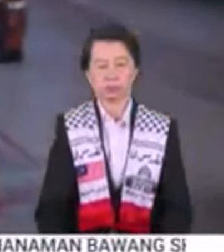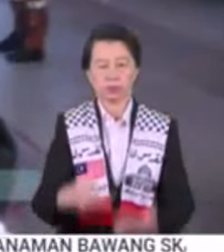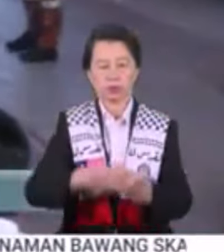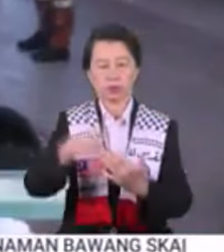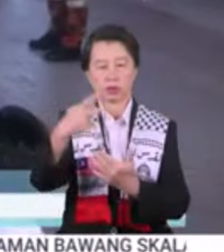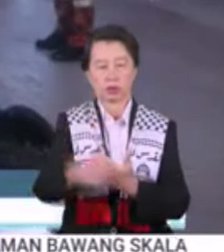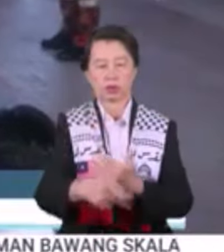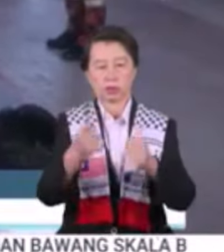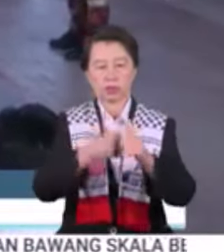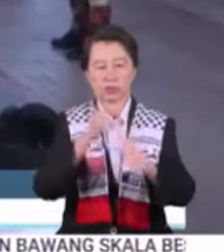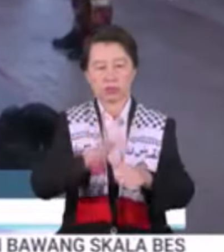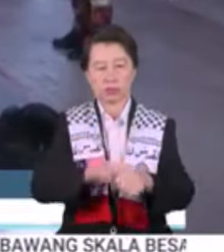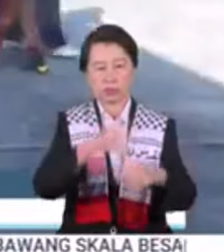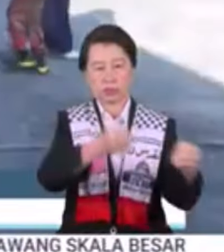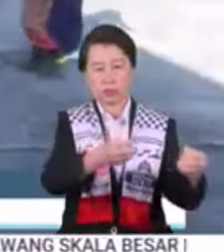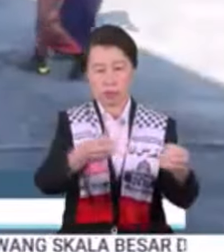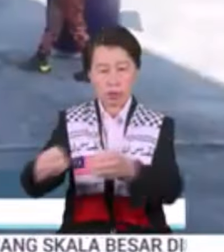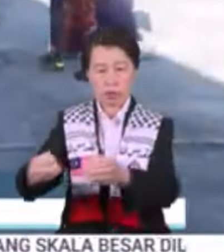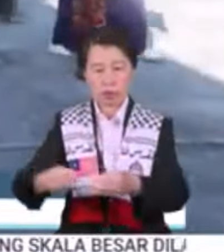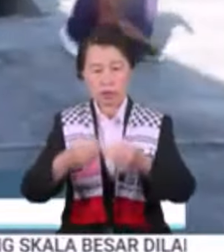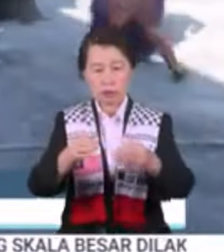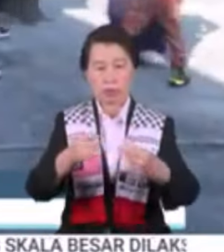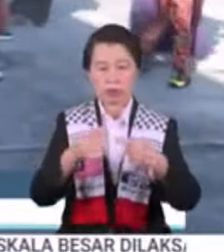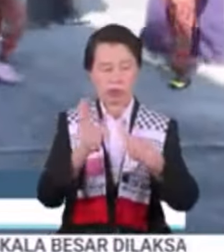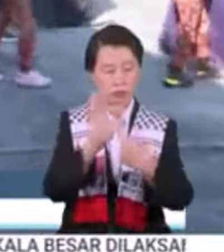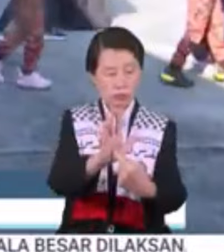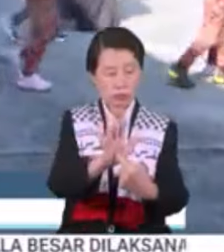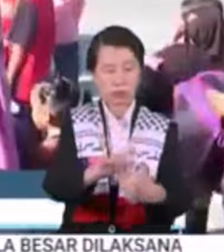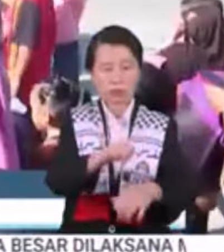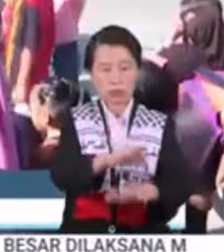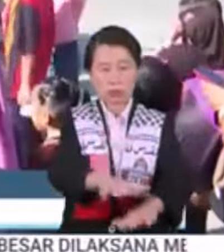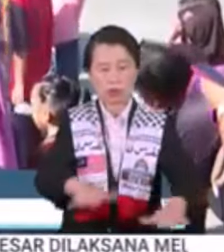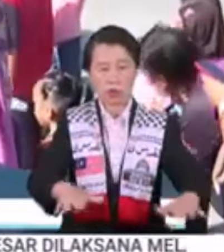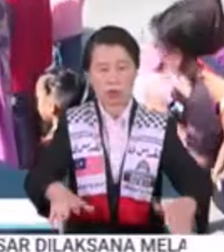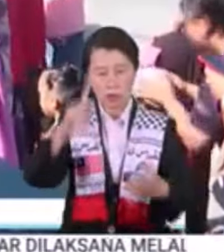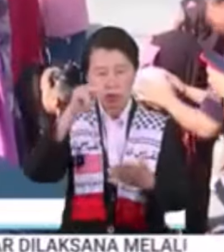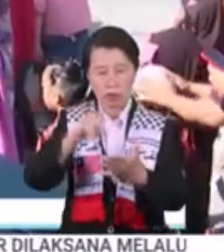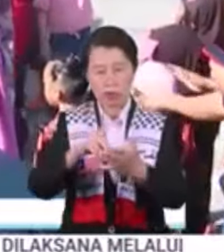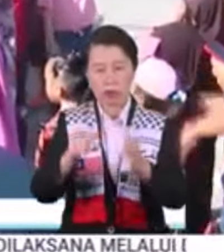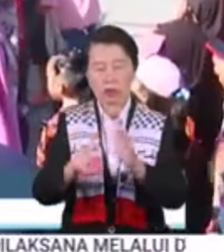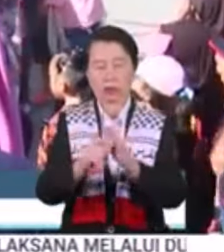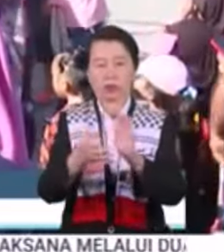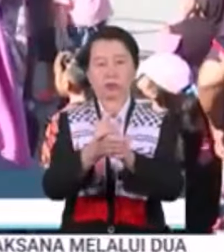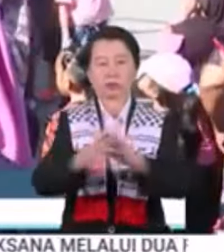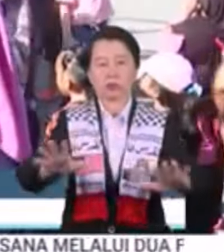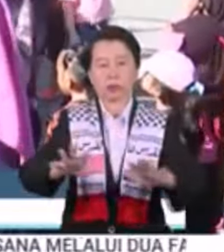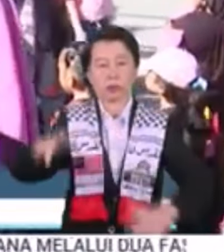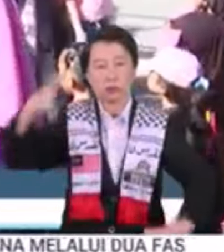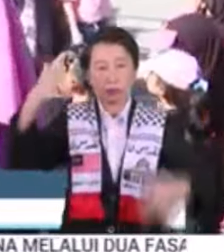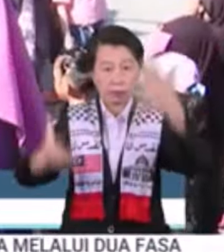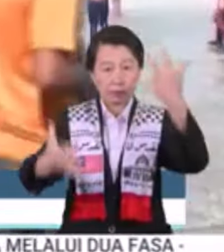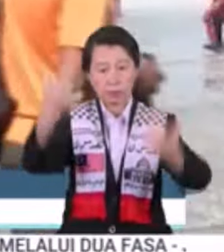Program yang julung kali dianjurkan itu memberi pendedahan kepada kanak-kanak mengenai keselamatan kebakaran.